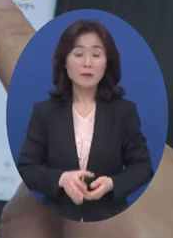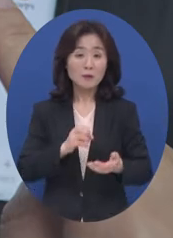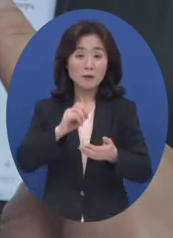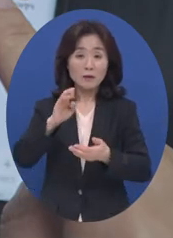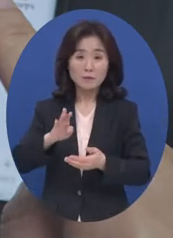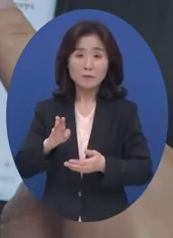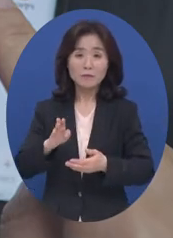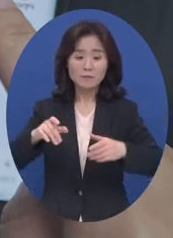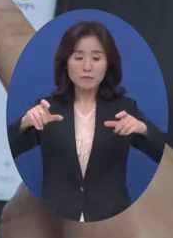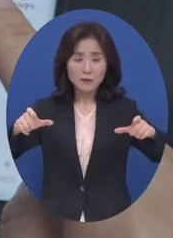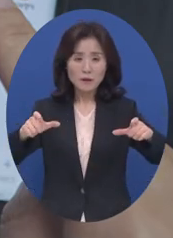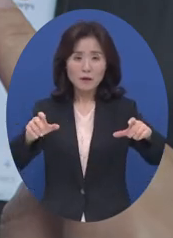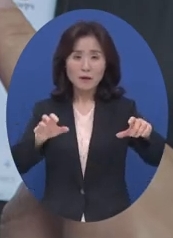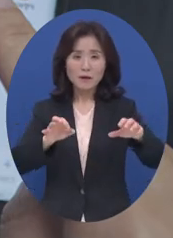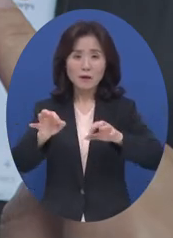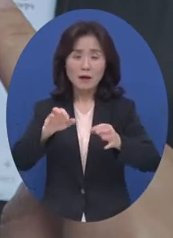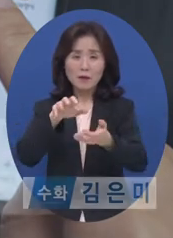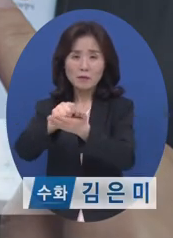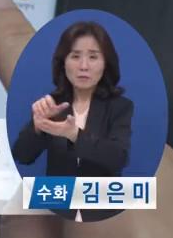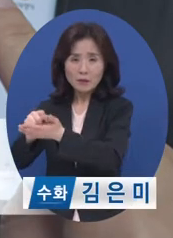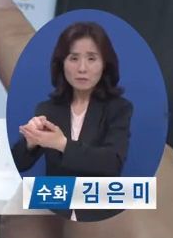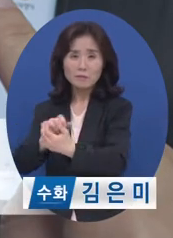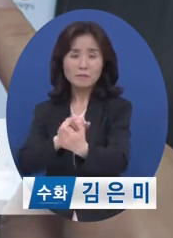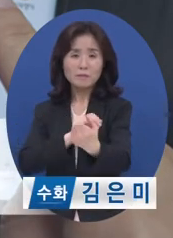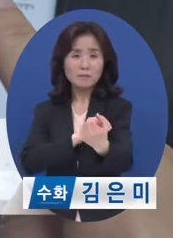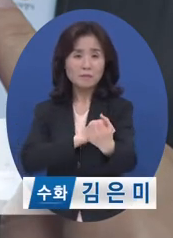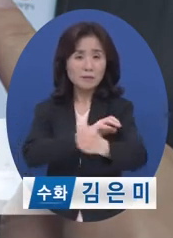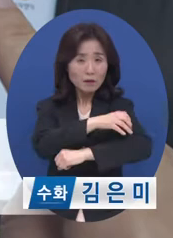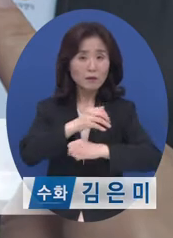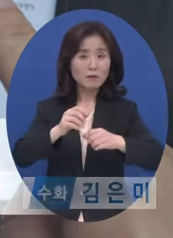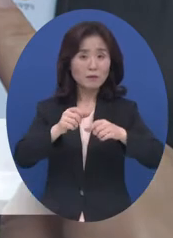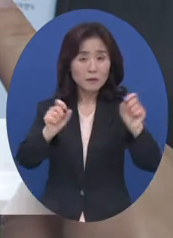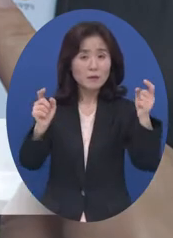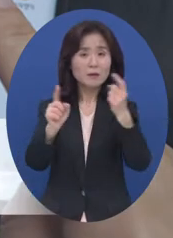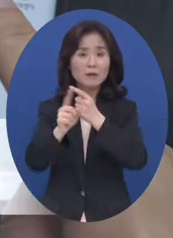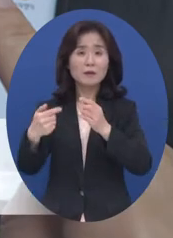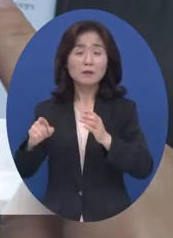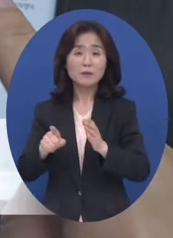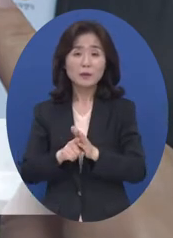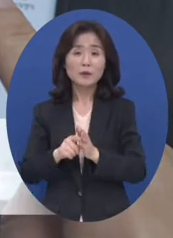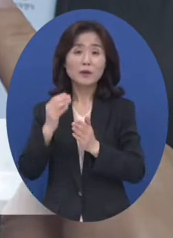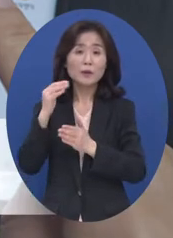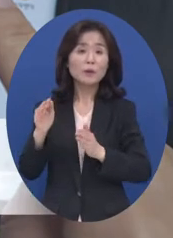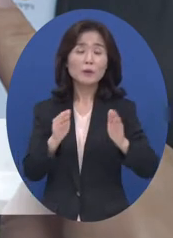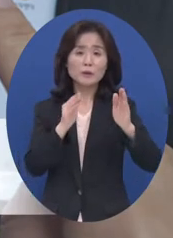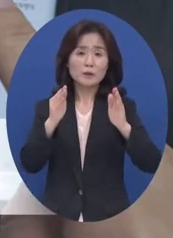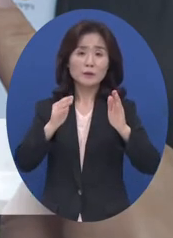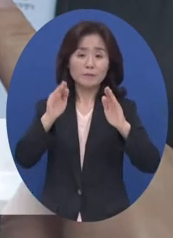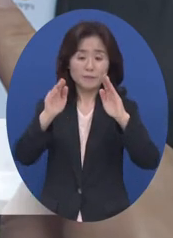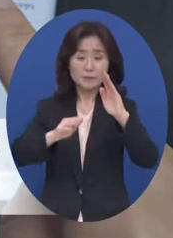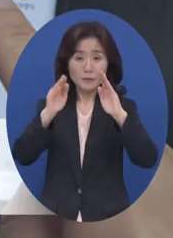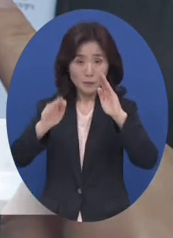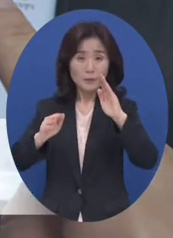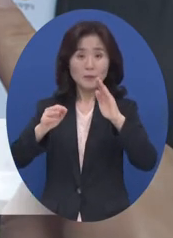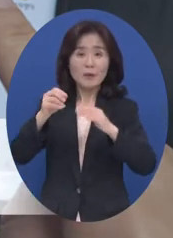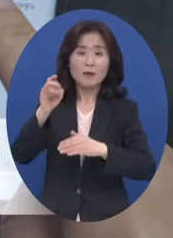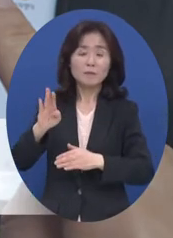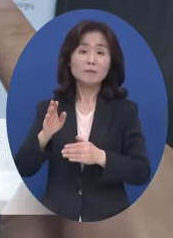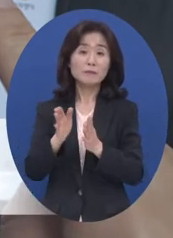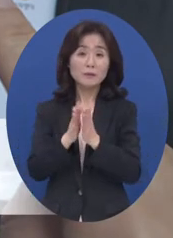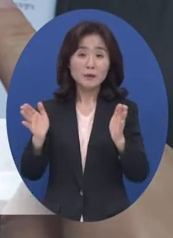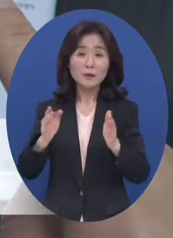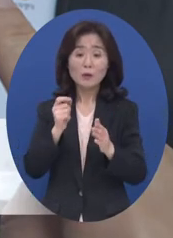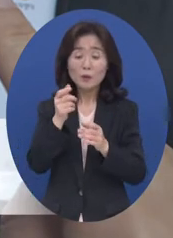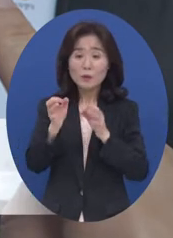배달앱 시장에 독과점을 깨기 위한 경기도의 공공배달앱, 배달특급이 지난주 드디어 출시됐습니다. 소상공인들의